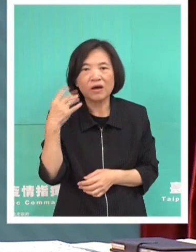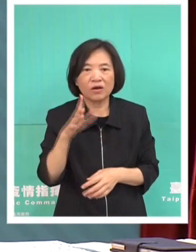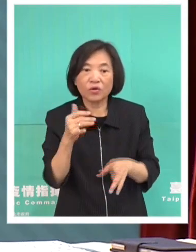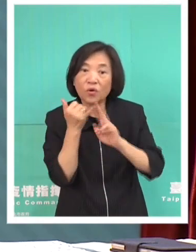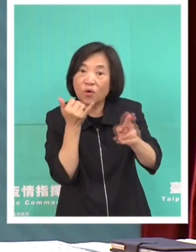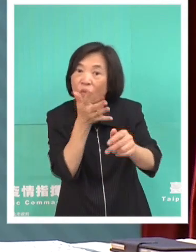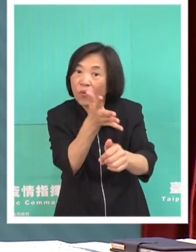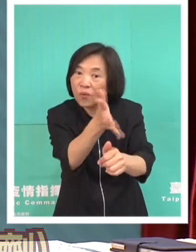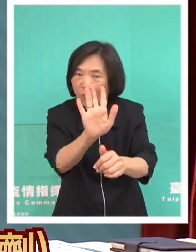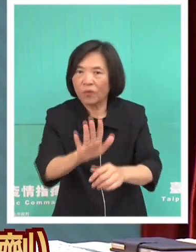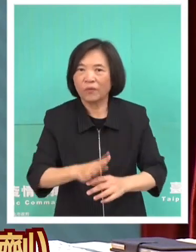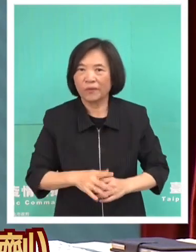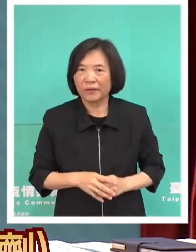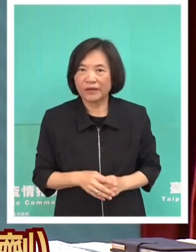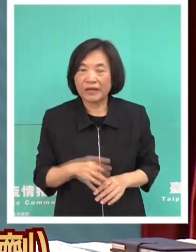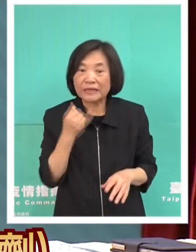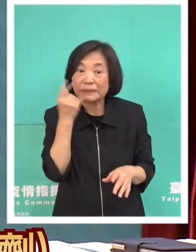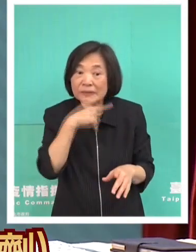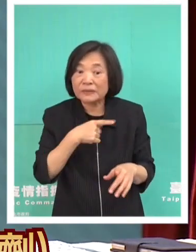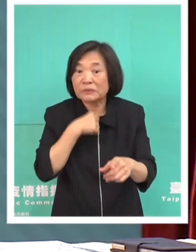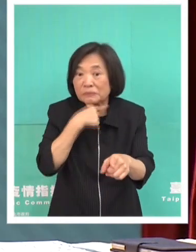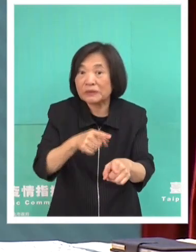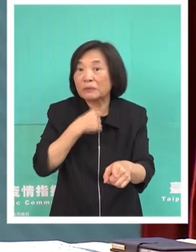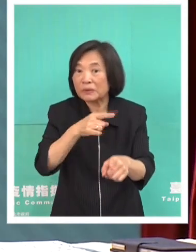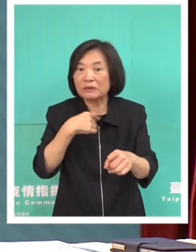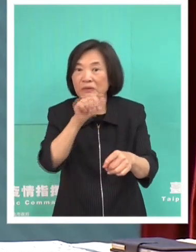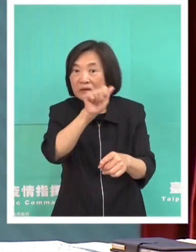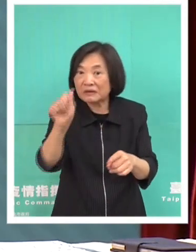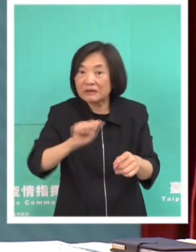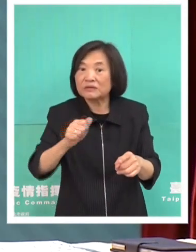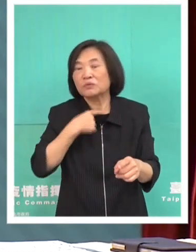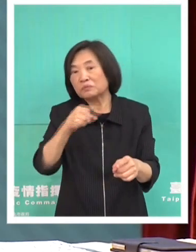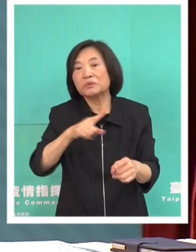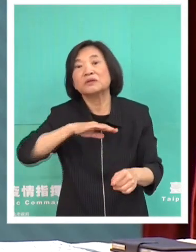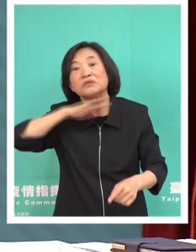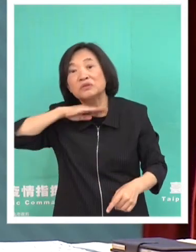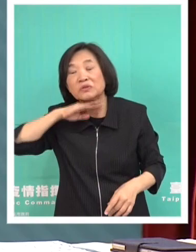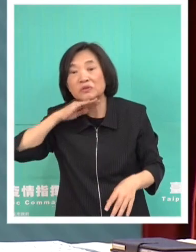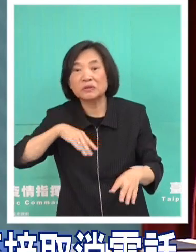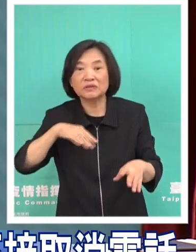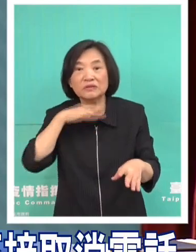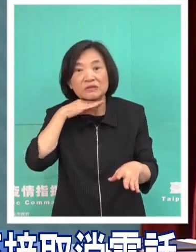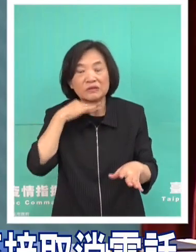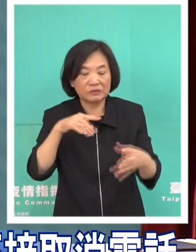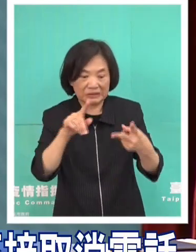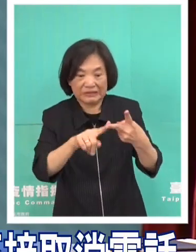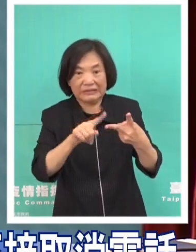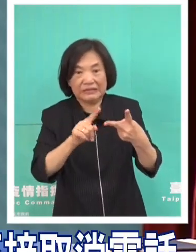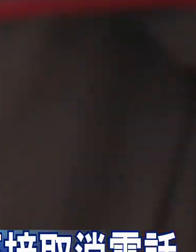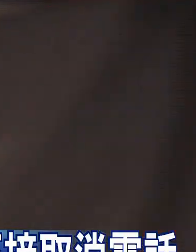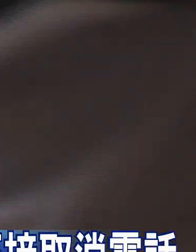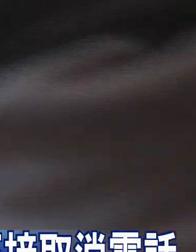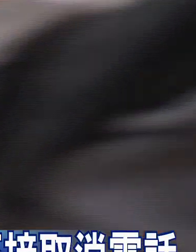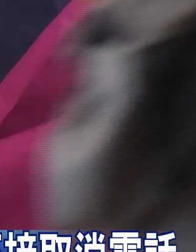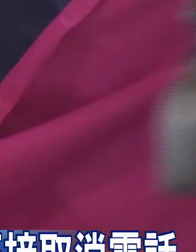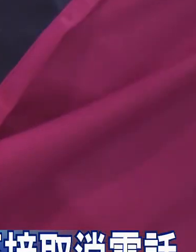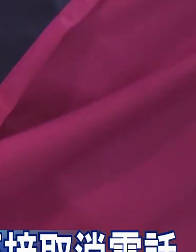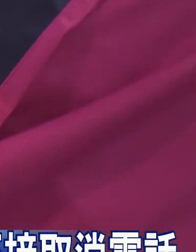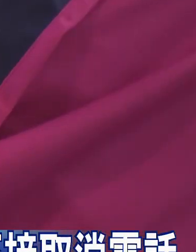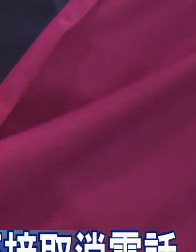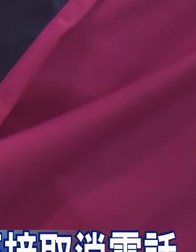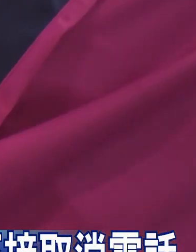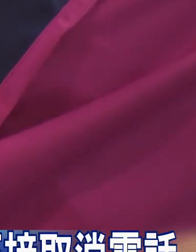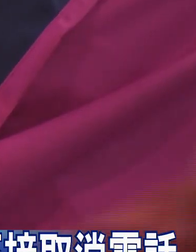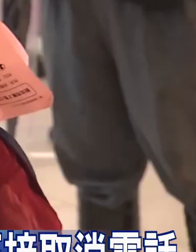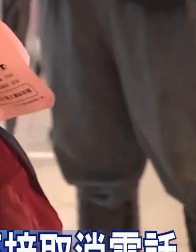电话的信息，可不可以放弃啦？可不可以等待呀？ 北市证实出现弃打潮，不少民众第二剂疫苗